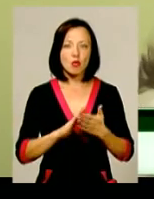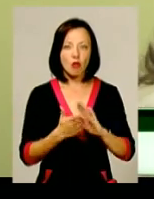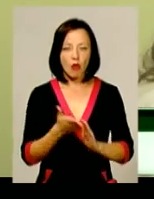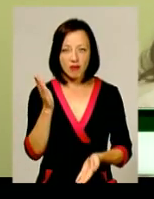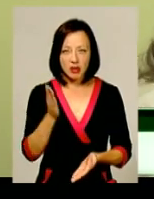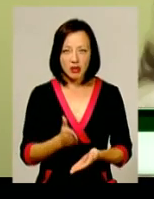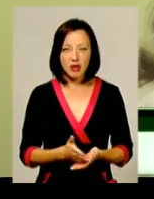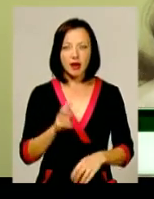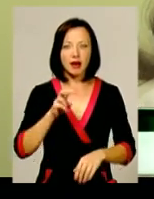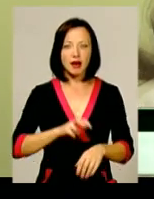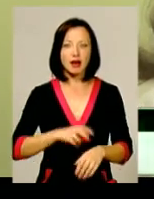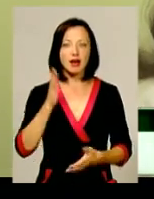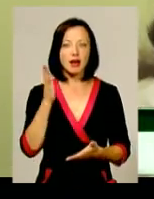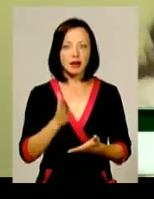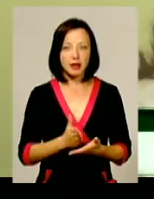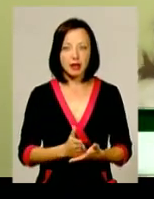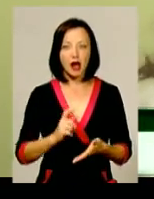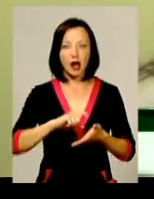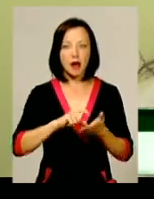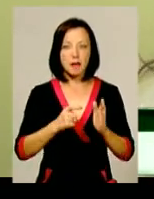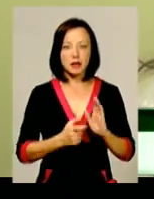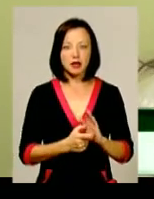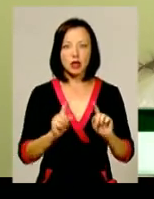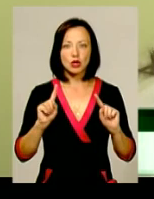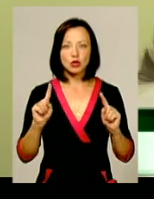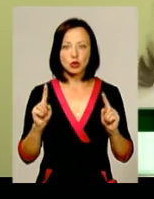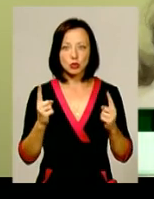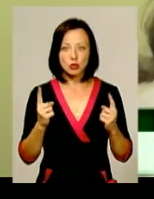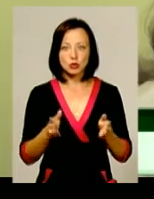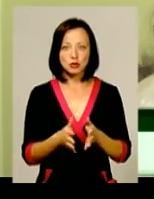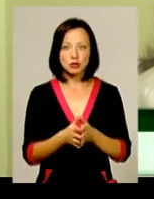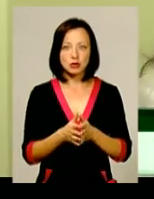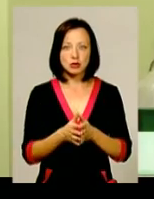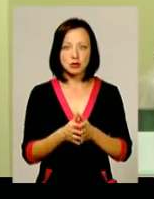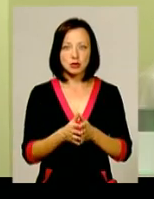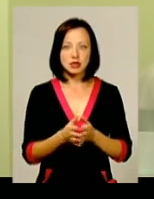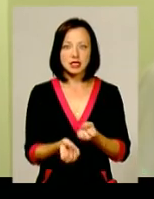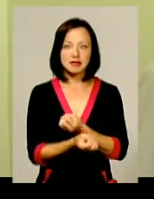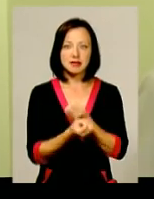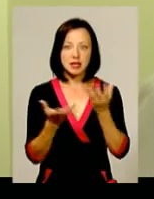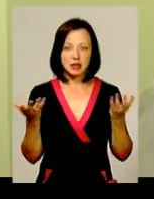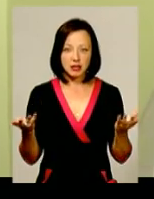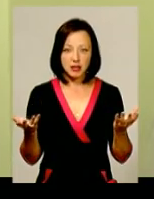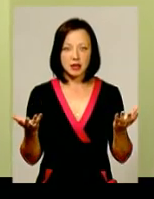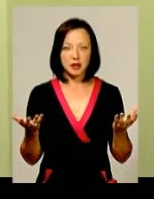і лікар є, і кабінети дуже і якісь світлі, і